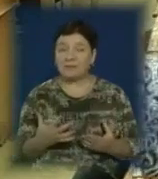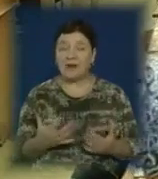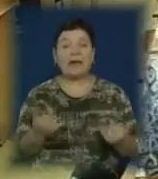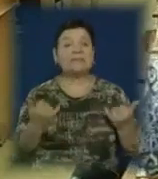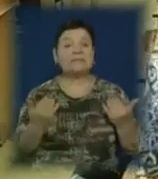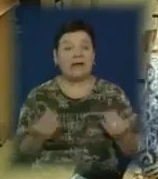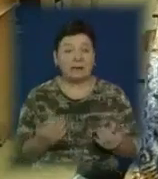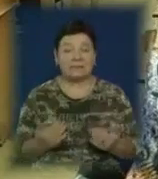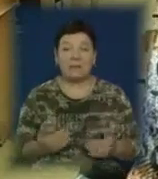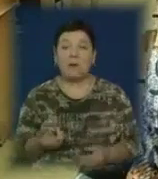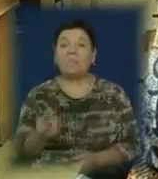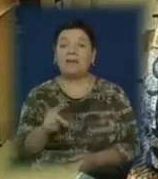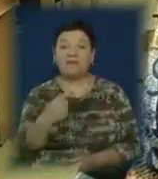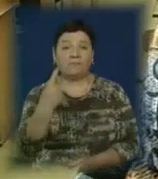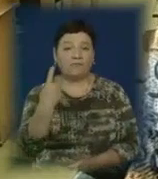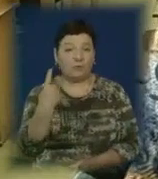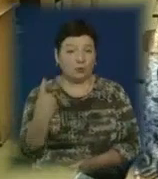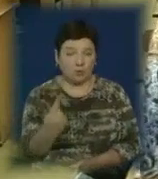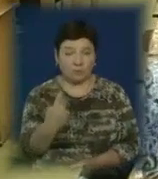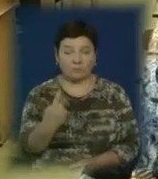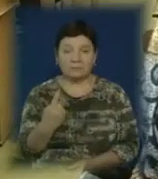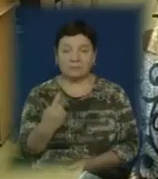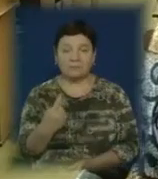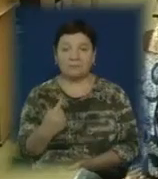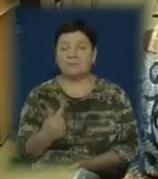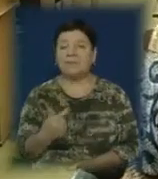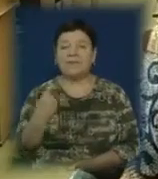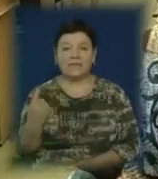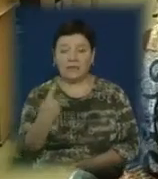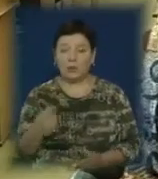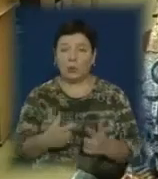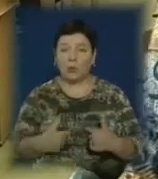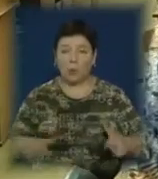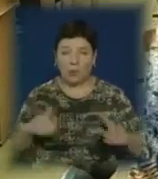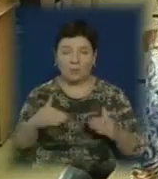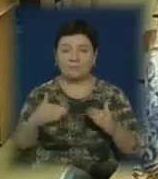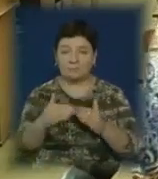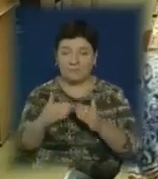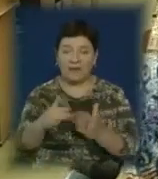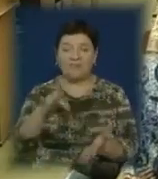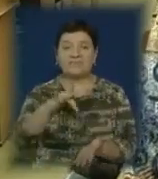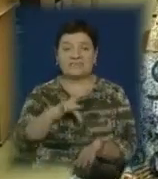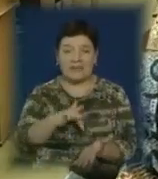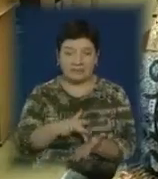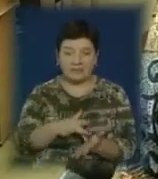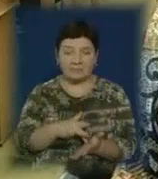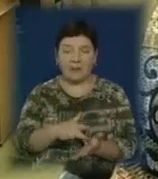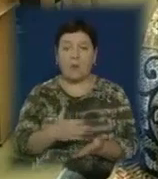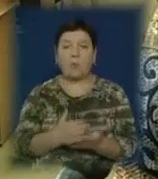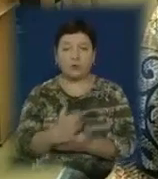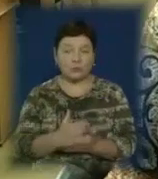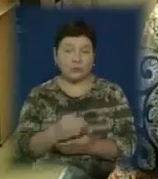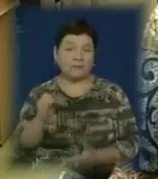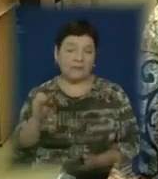Зараз потрібно прийти в одне єдине, в одну єдину площу, да, в центр, самий центр адмінпослуг,